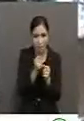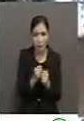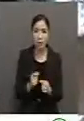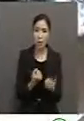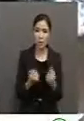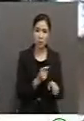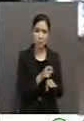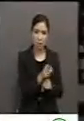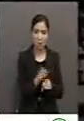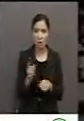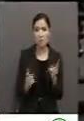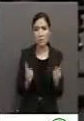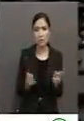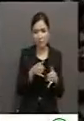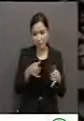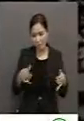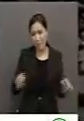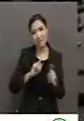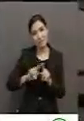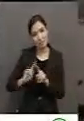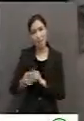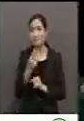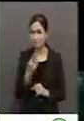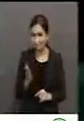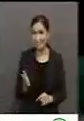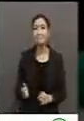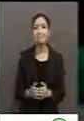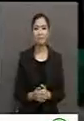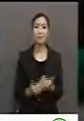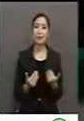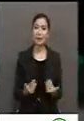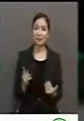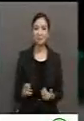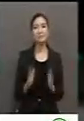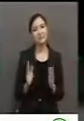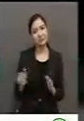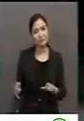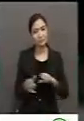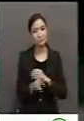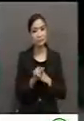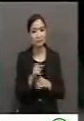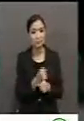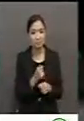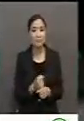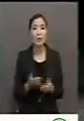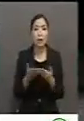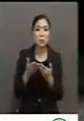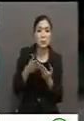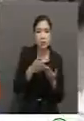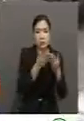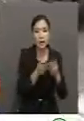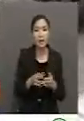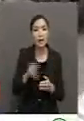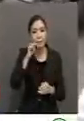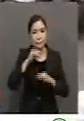ถถังและหุ่นยนต์ในรูปแบบต่างๆนี่เองล่าสุดนี้มีลูกค้าเข้ามาสั่งให้ผลิตเรือดำน้ำ